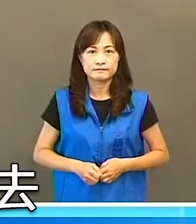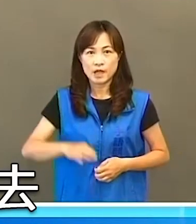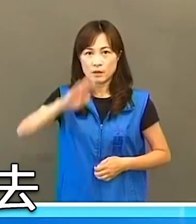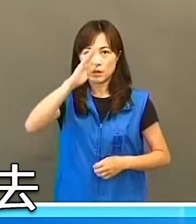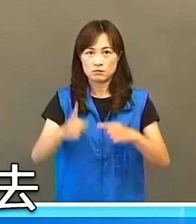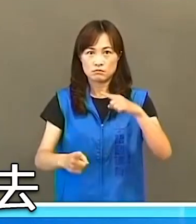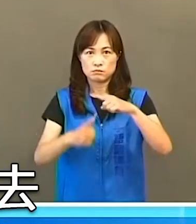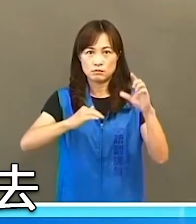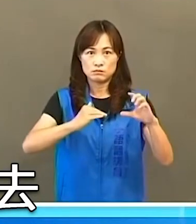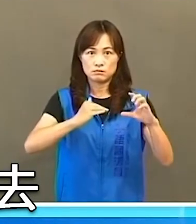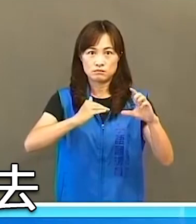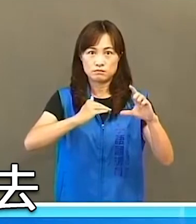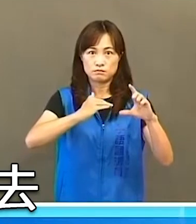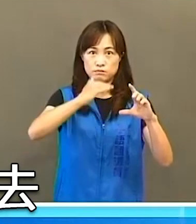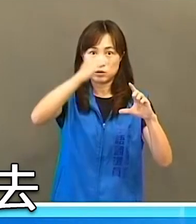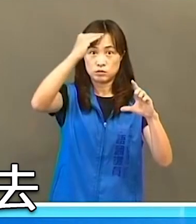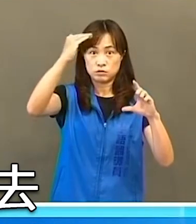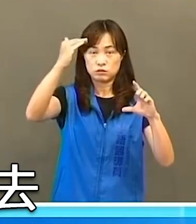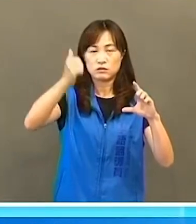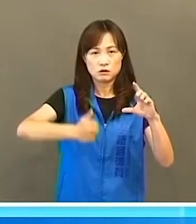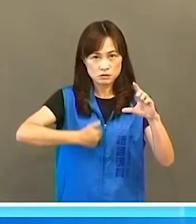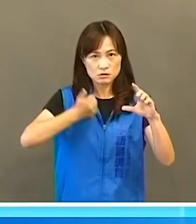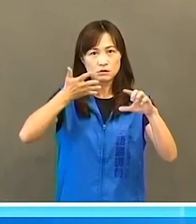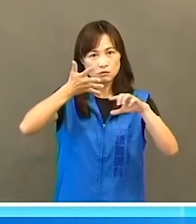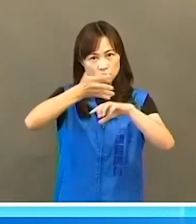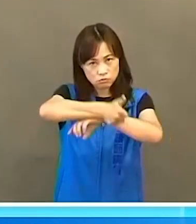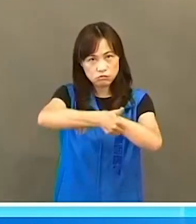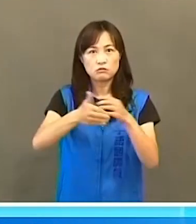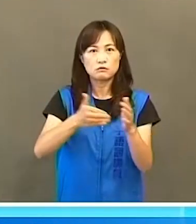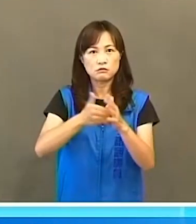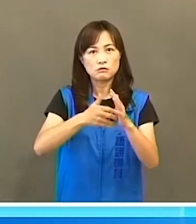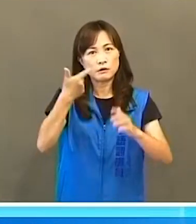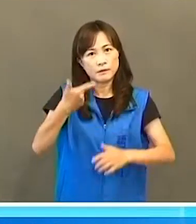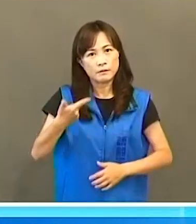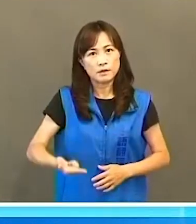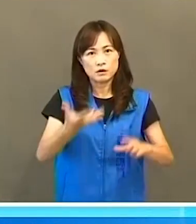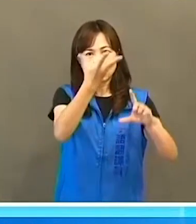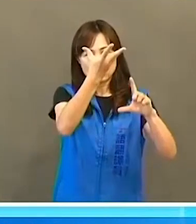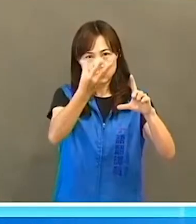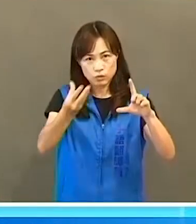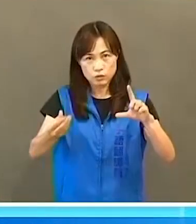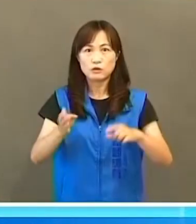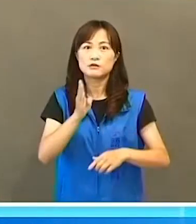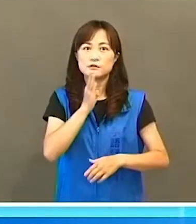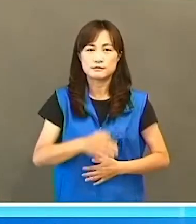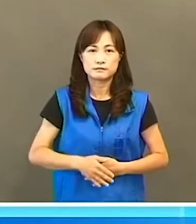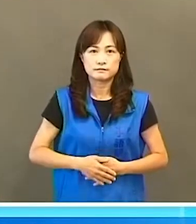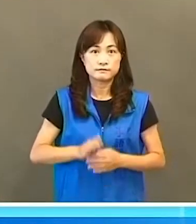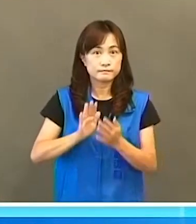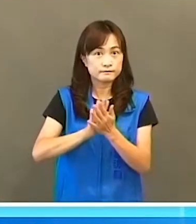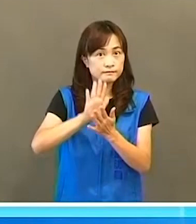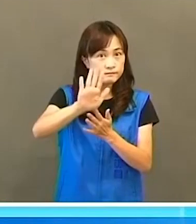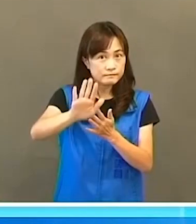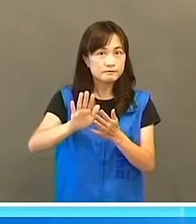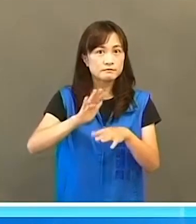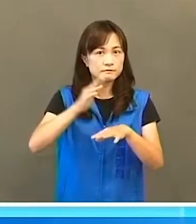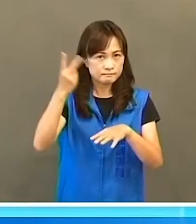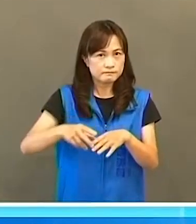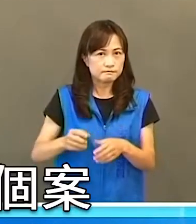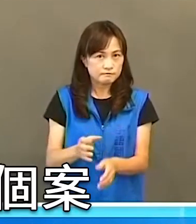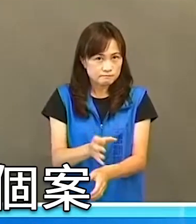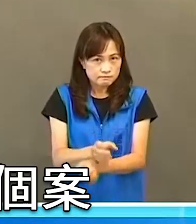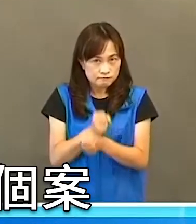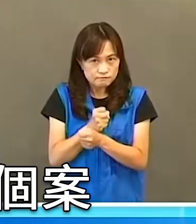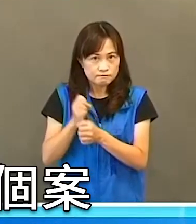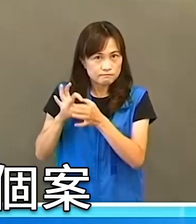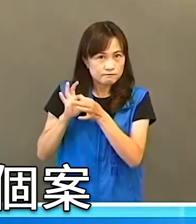确实是已经稳定的过去，那已经在往下再走。那后续我们还是要密切的守好疫情，